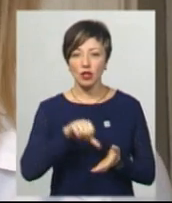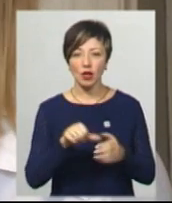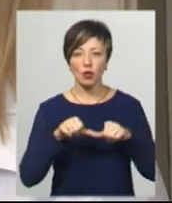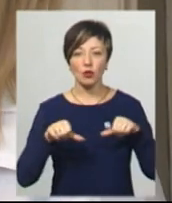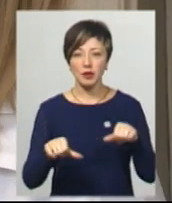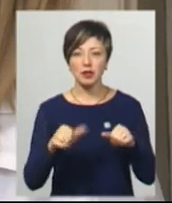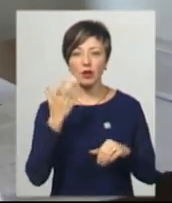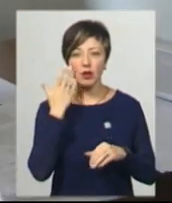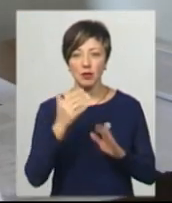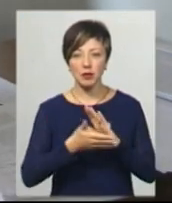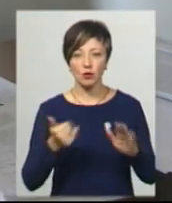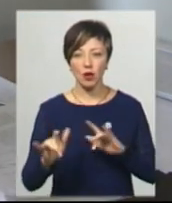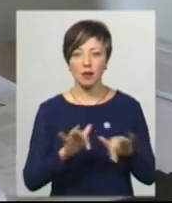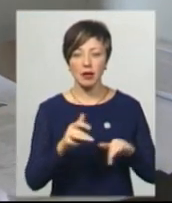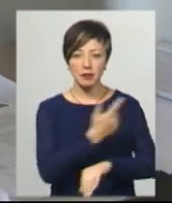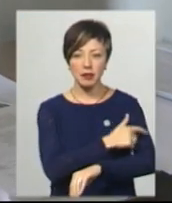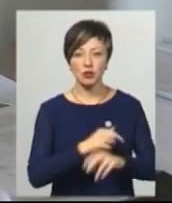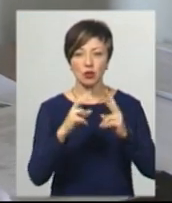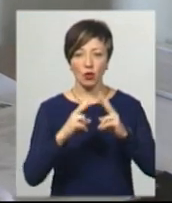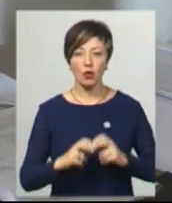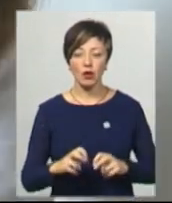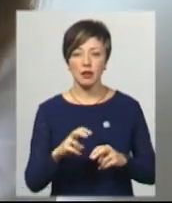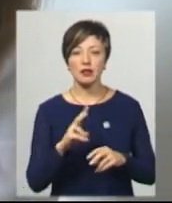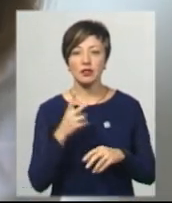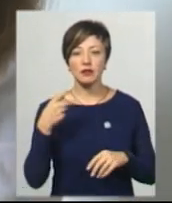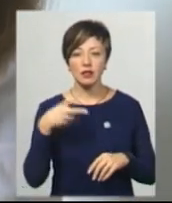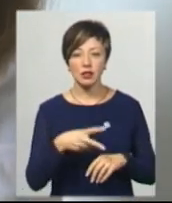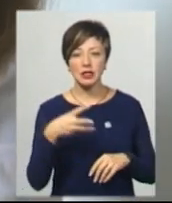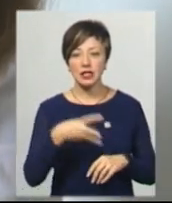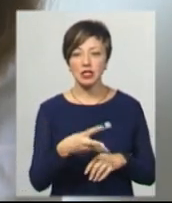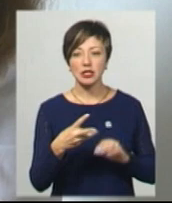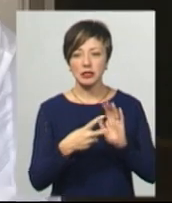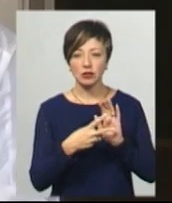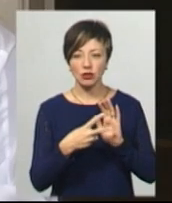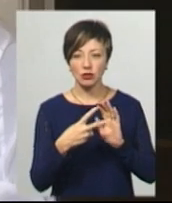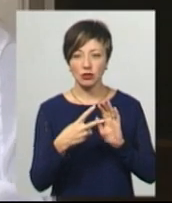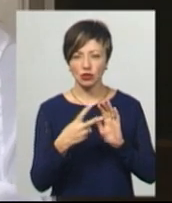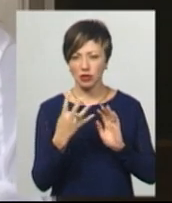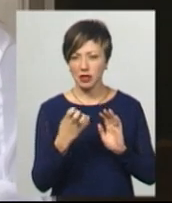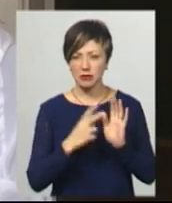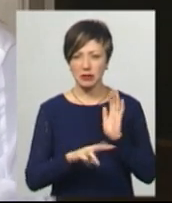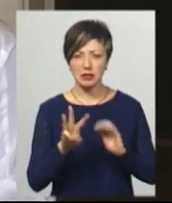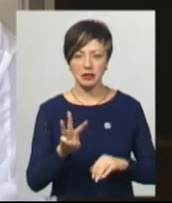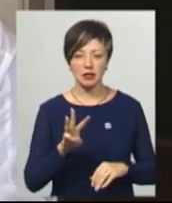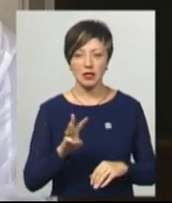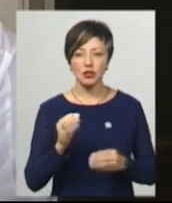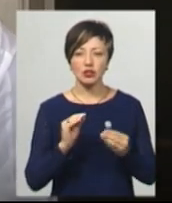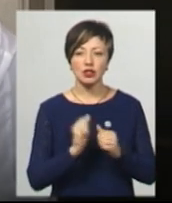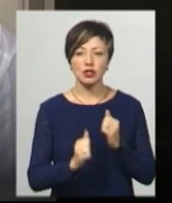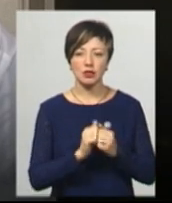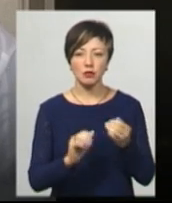під час весняної призовної кампанії медичний огляд пройшли 3473 призовники. Найчастіше зустрічаються